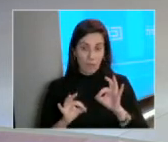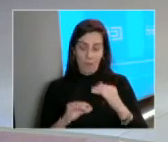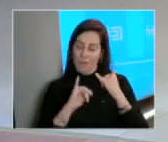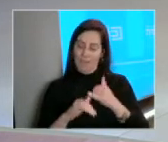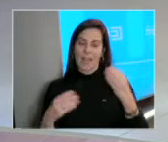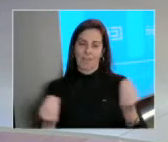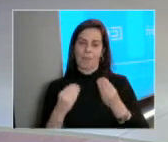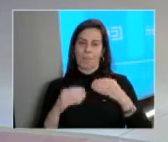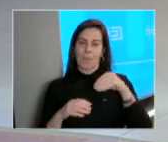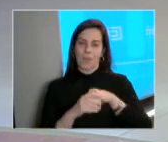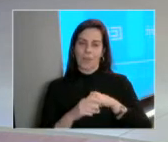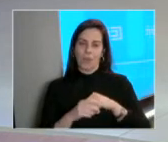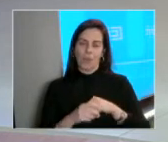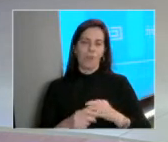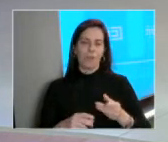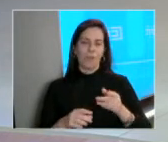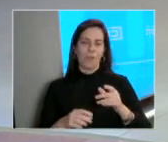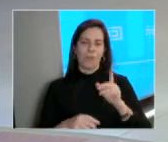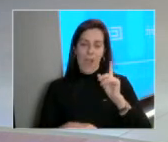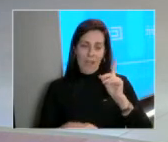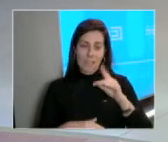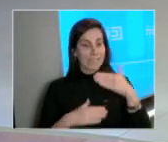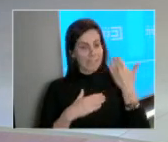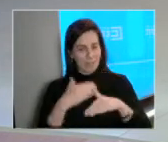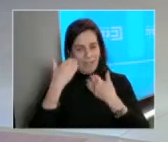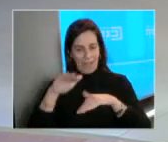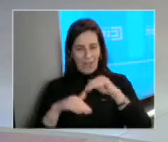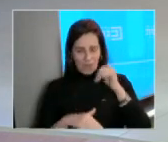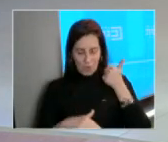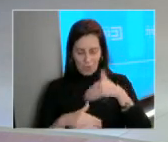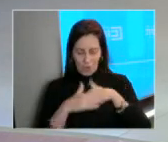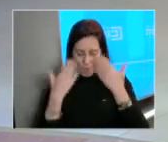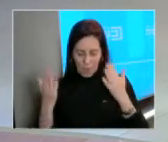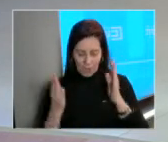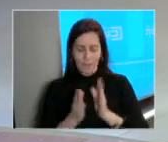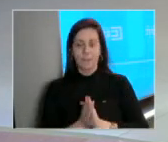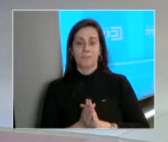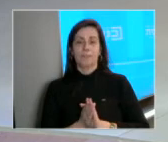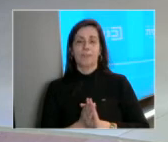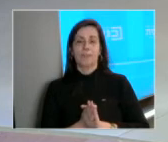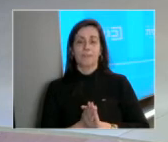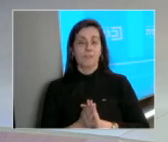הדברים האלה מתוך הרשתות החברתיות. אז סיימנו את... ציוצי